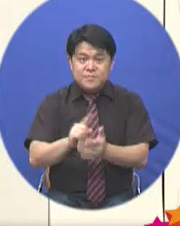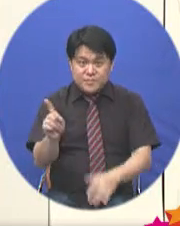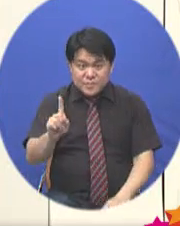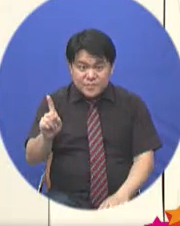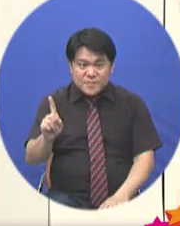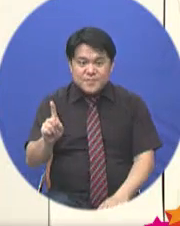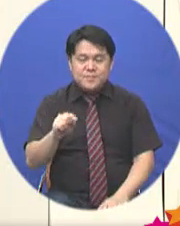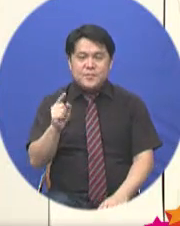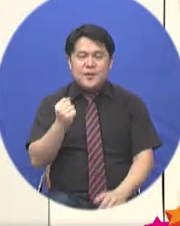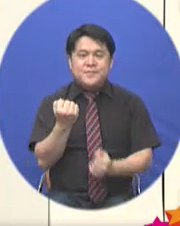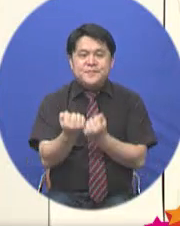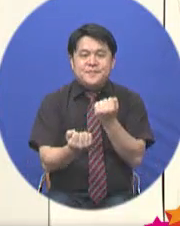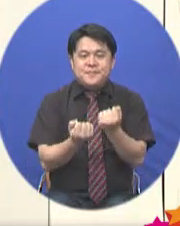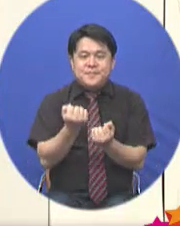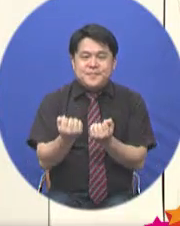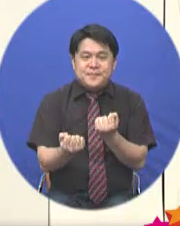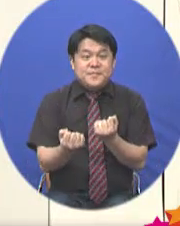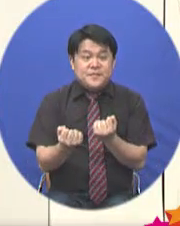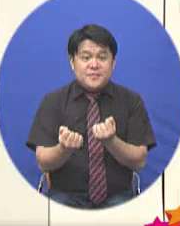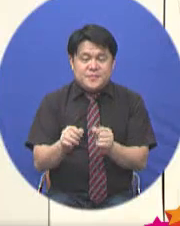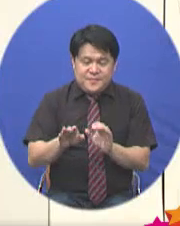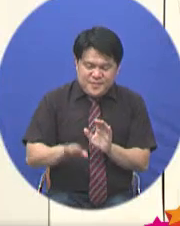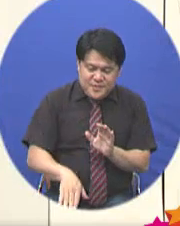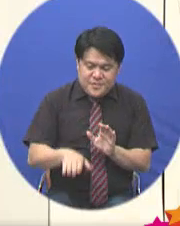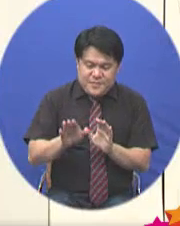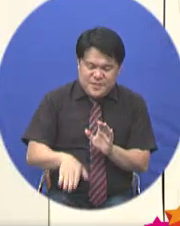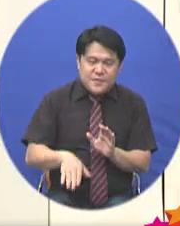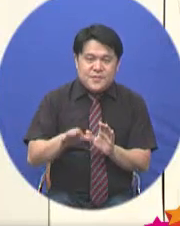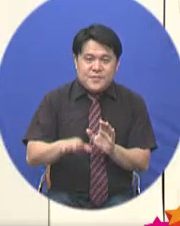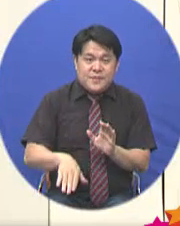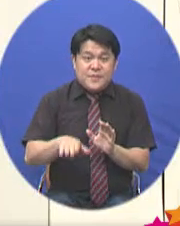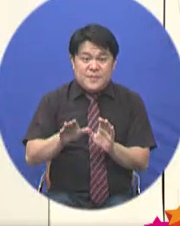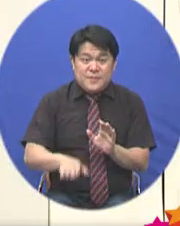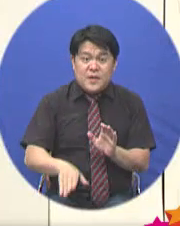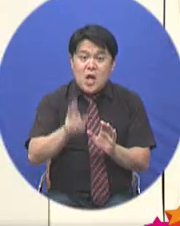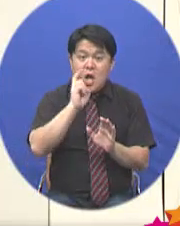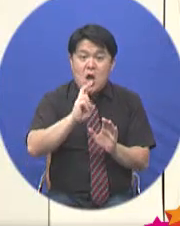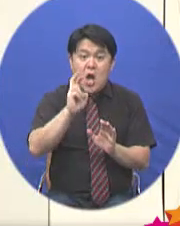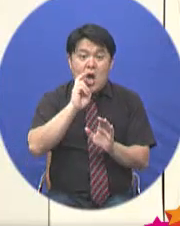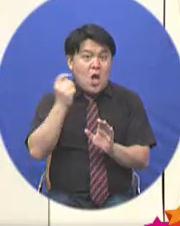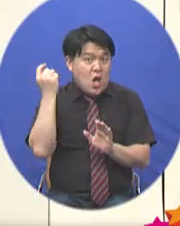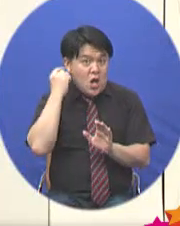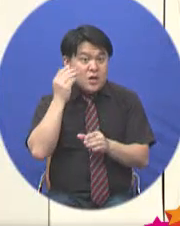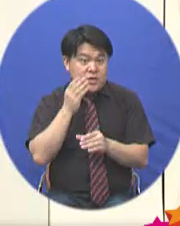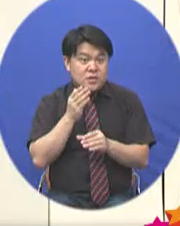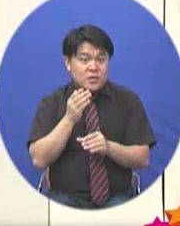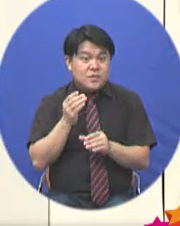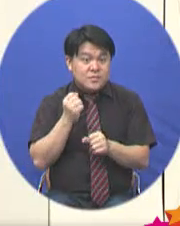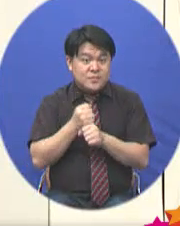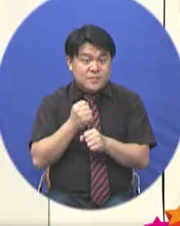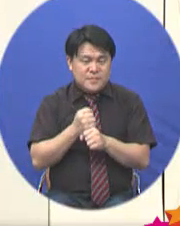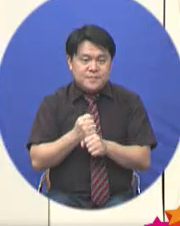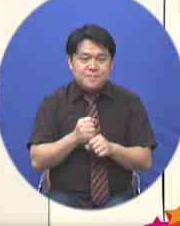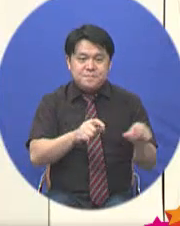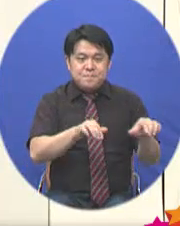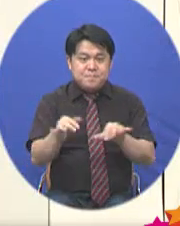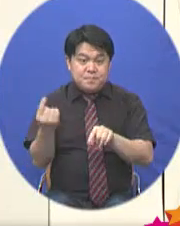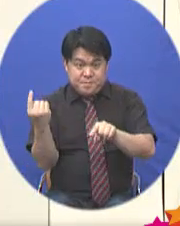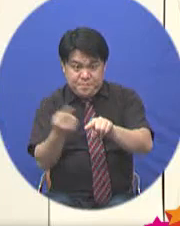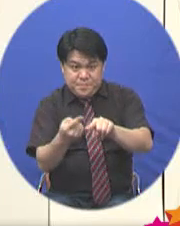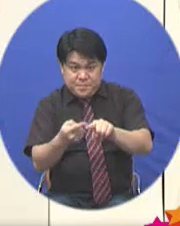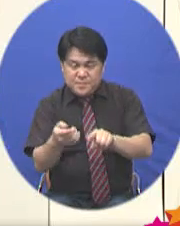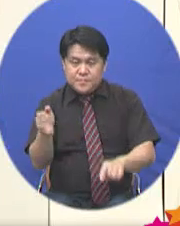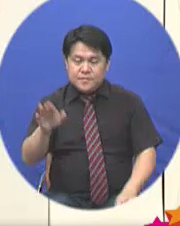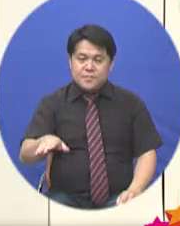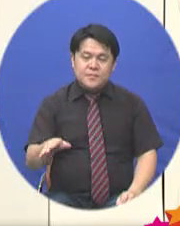이것은 페달을 밟아서 바람을 넣어 소리를 내는 건반악기 중 하나입니다. 피아노처럼